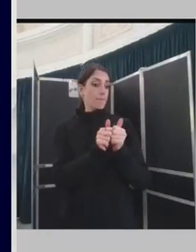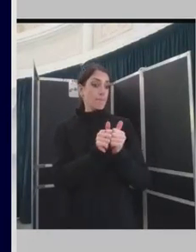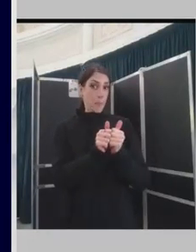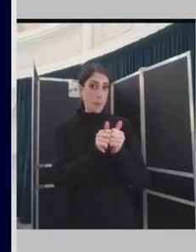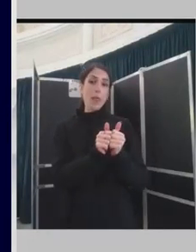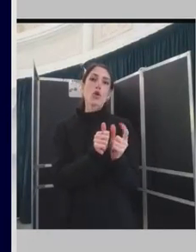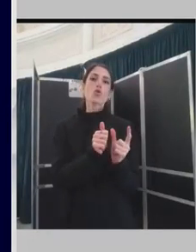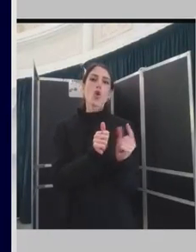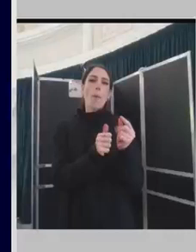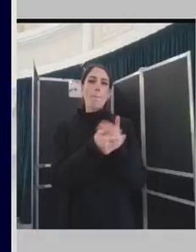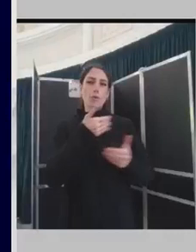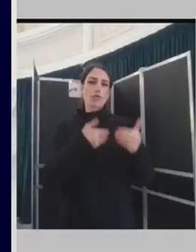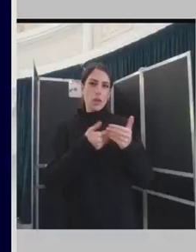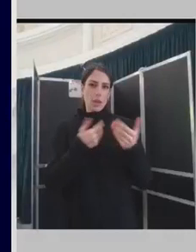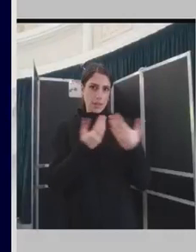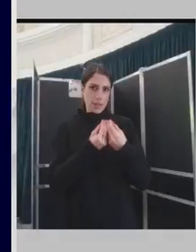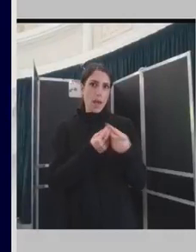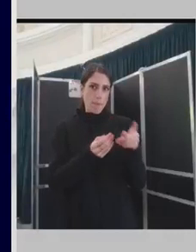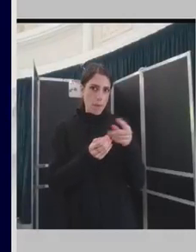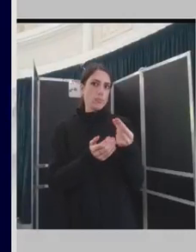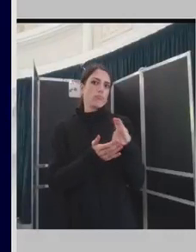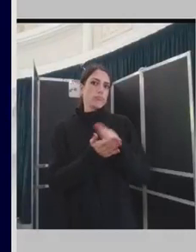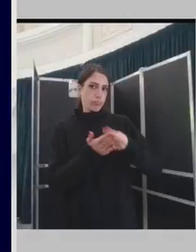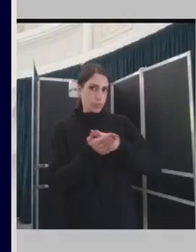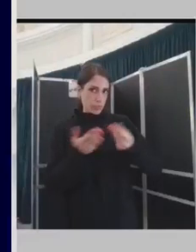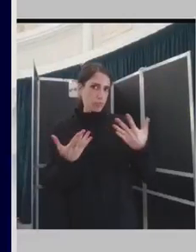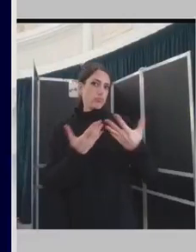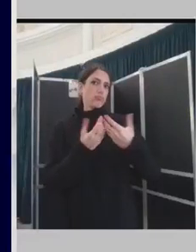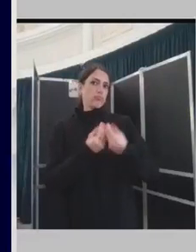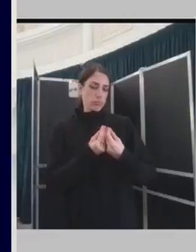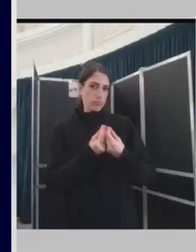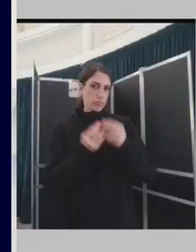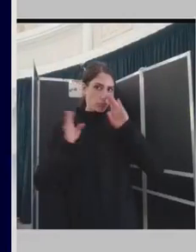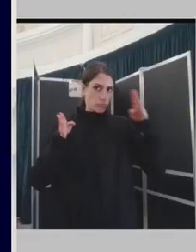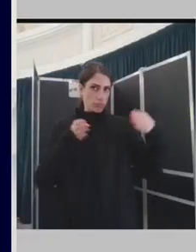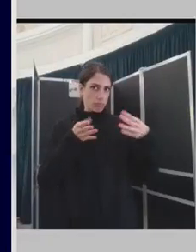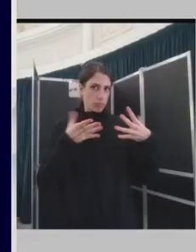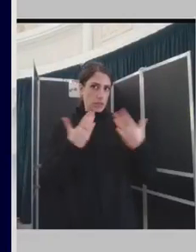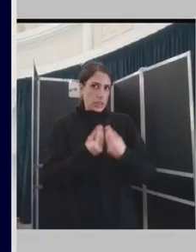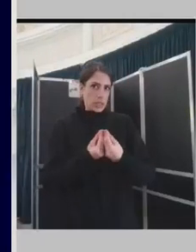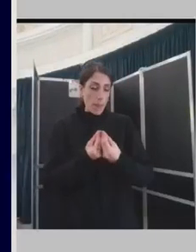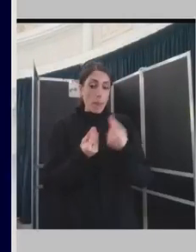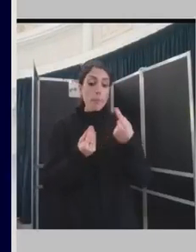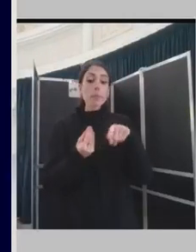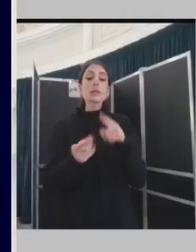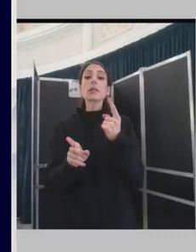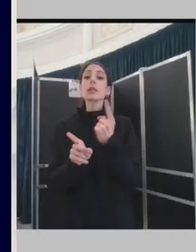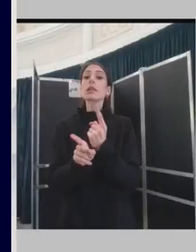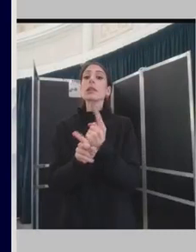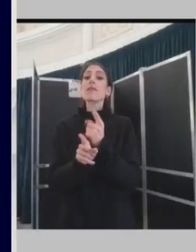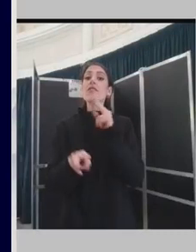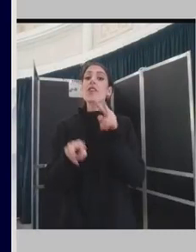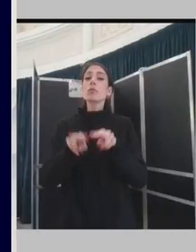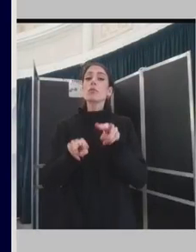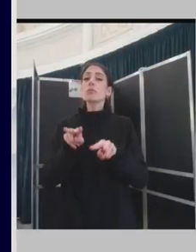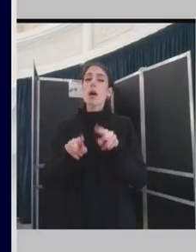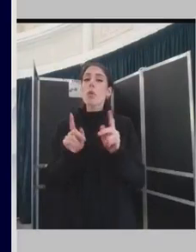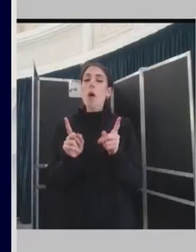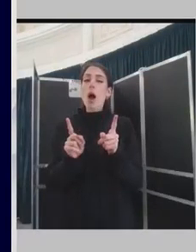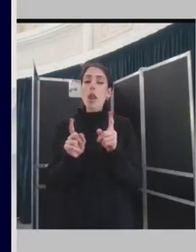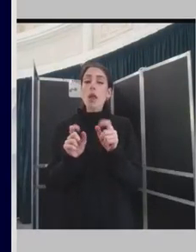coprogettatore, di valutare la possibilità di impegnare fondi e della ASL